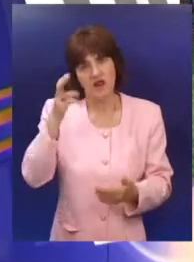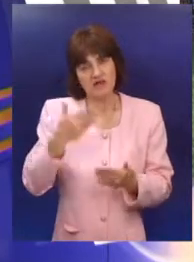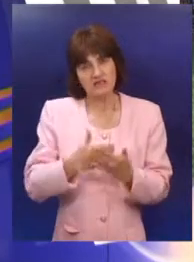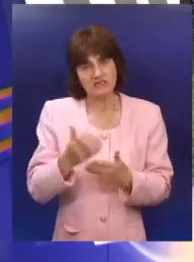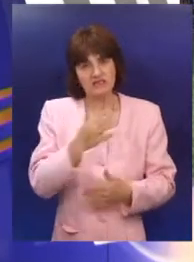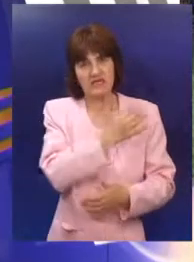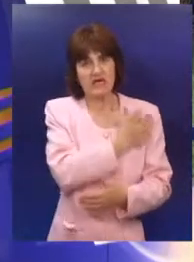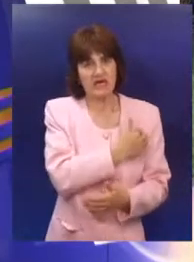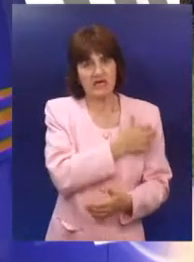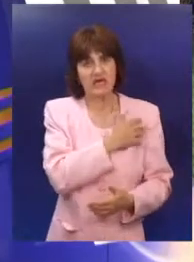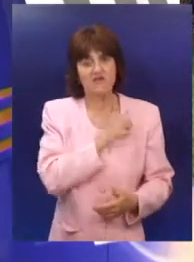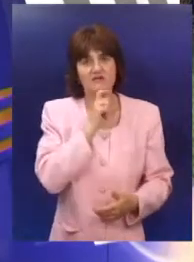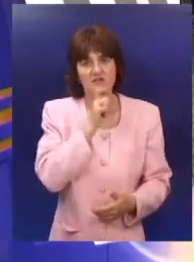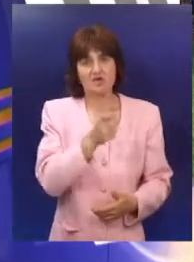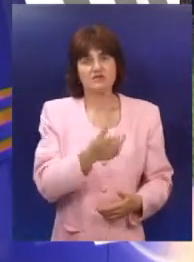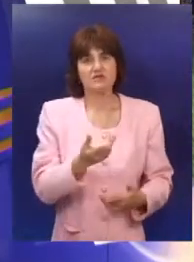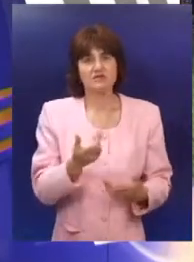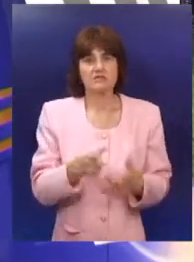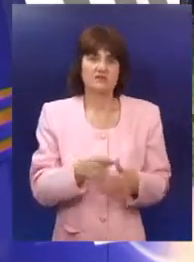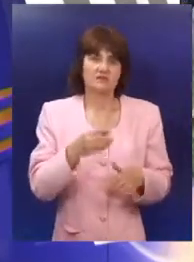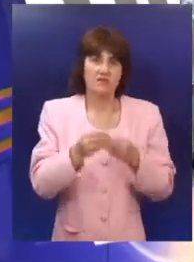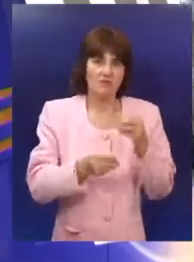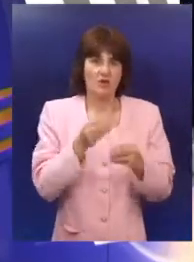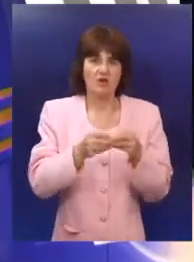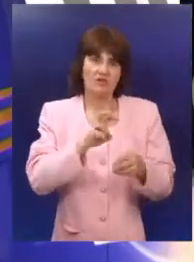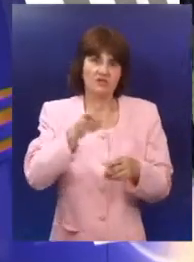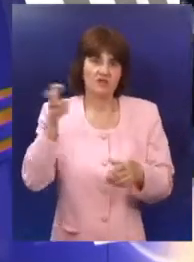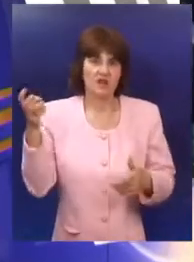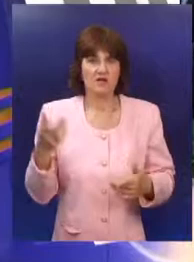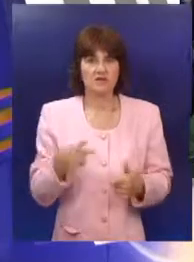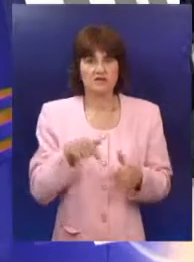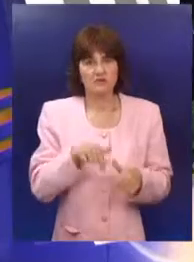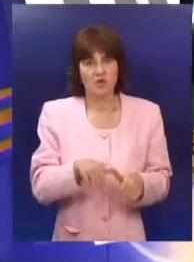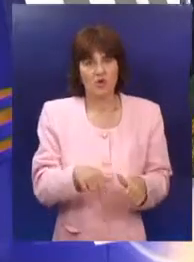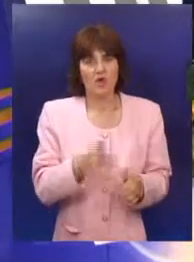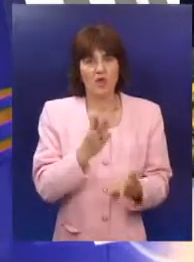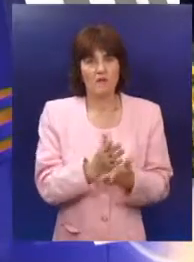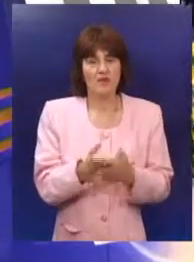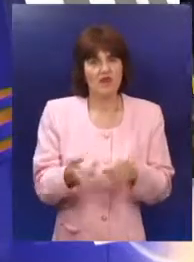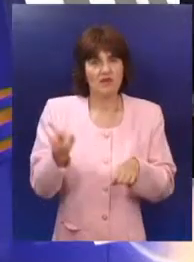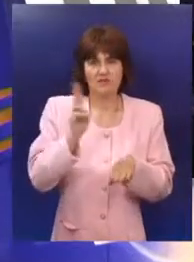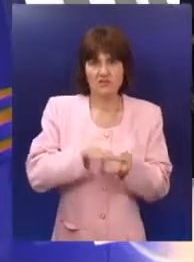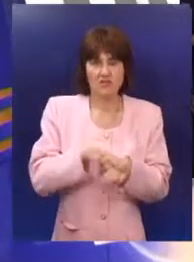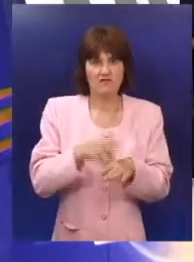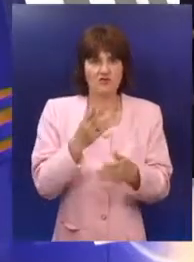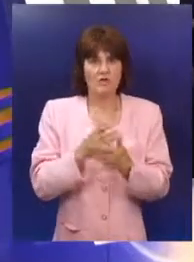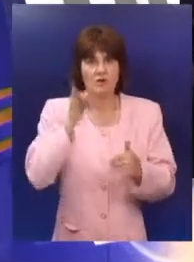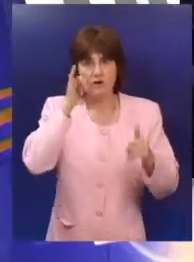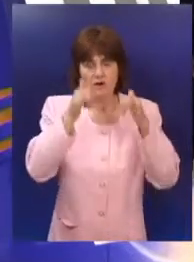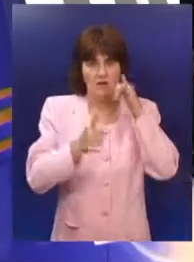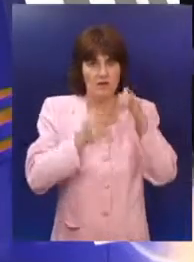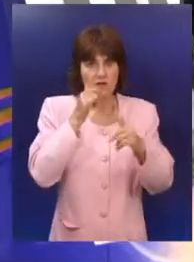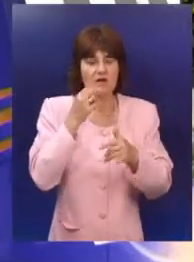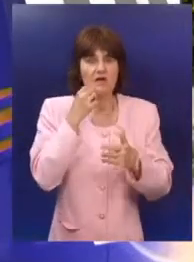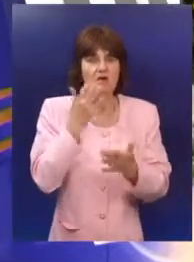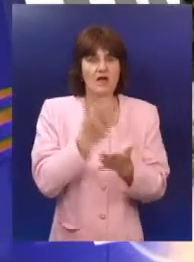raznih gradova Srbije, Hrvatske i Mađarske, kao i članovi familija nastradalih Jevreja. U Suboticu je najveći broj Jevreja doseljen